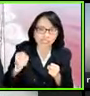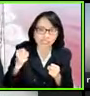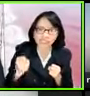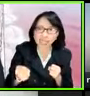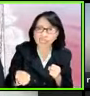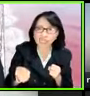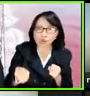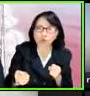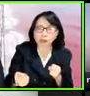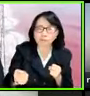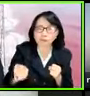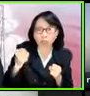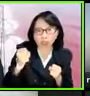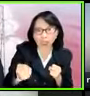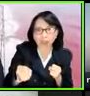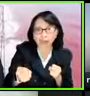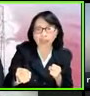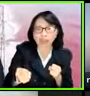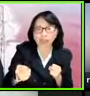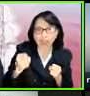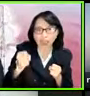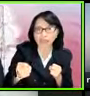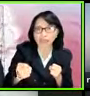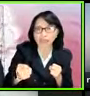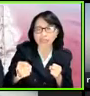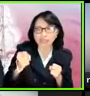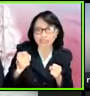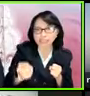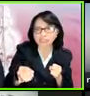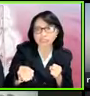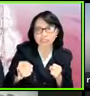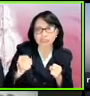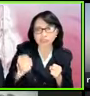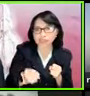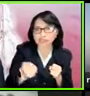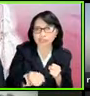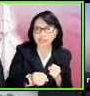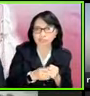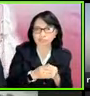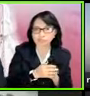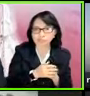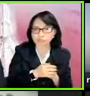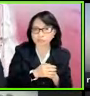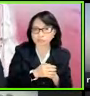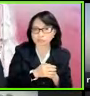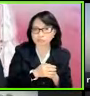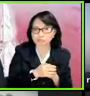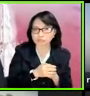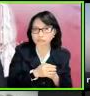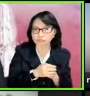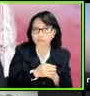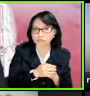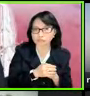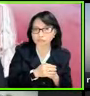ke dia tahu bahwa Allah ada di pihak dia